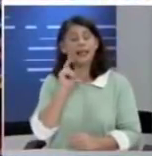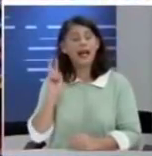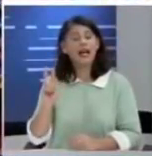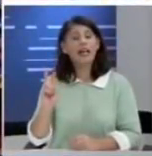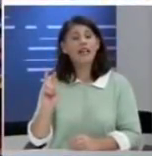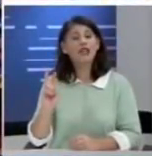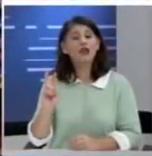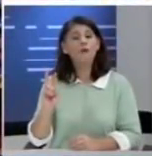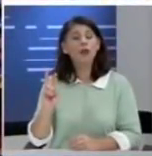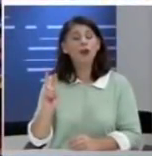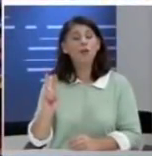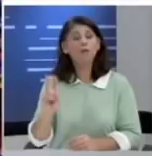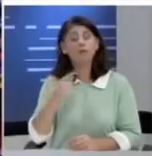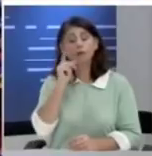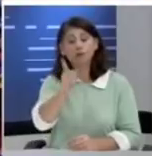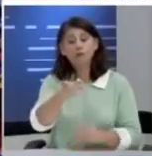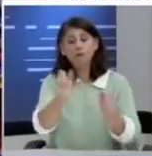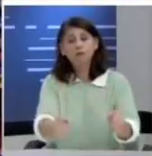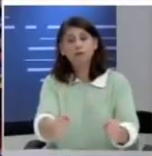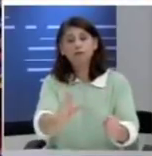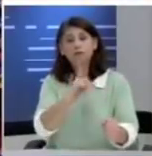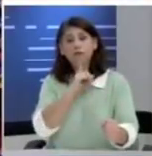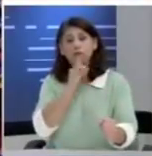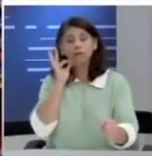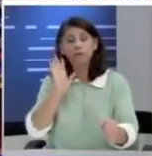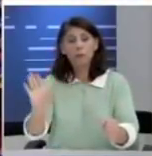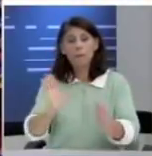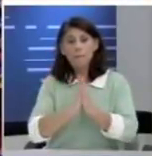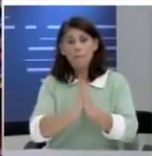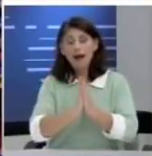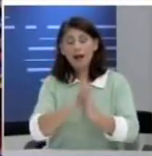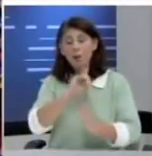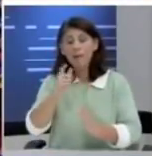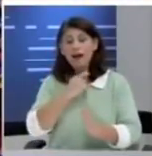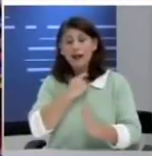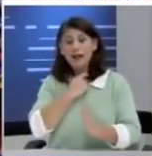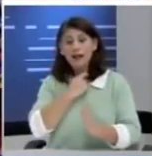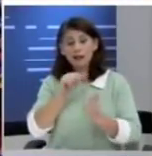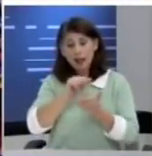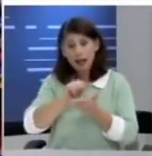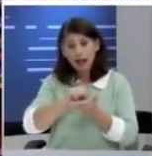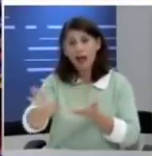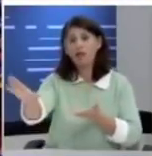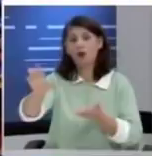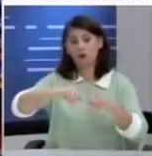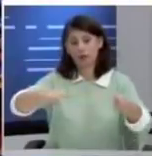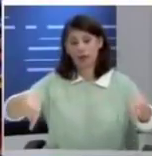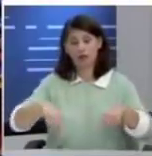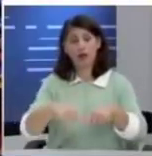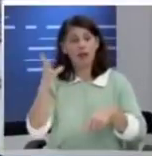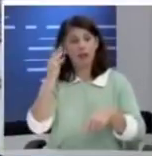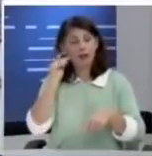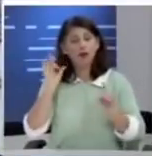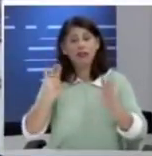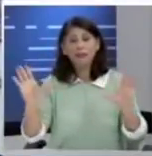ότι σας ανακαλώ στην τάξη? Σας παρακαλώ πολύ, μη με αναγκάσετε να εξέλθετε τις αιθούσεις. Δεν ακούστηκε τίποτα για